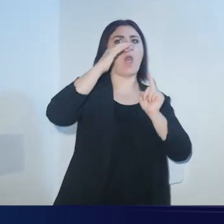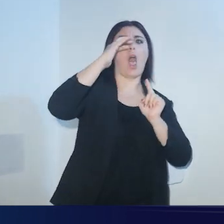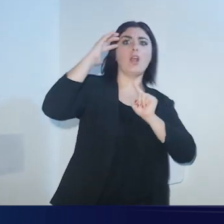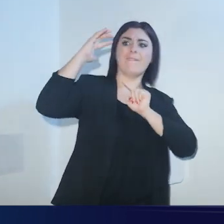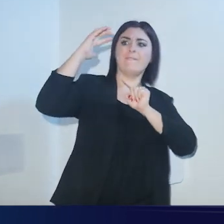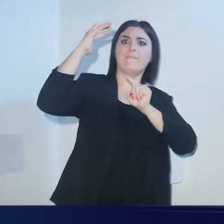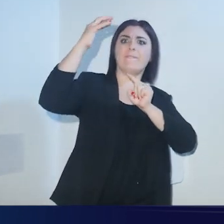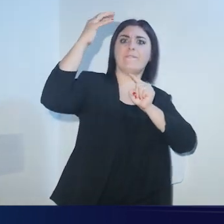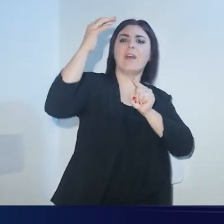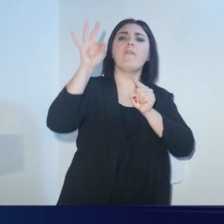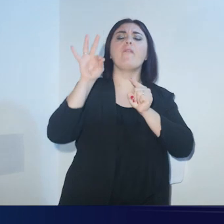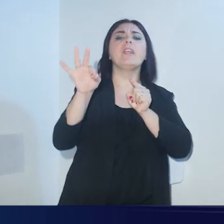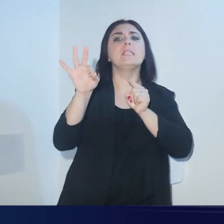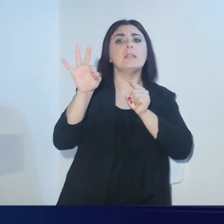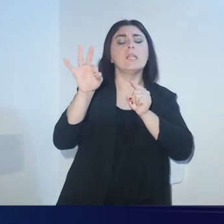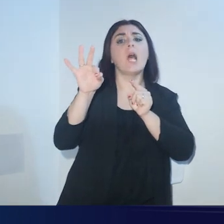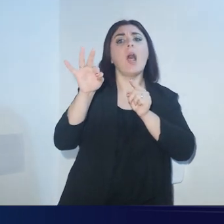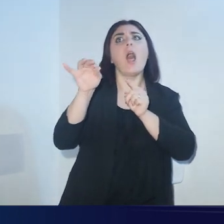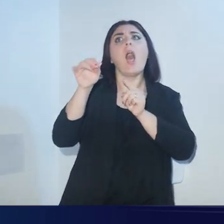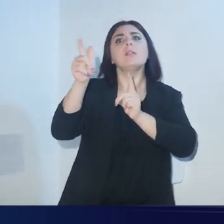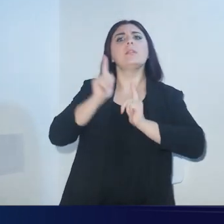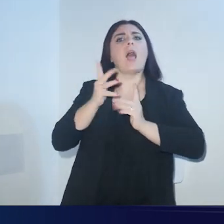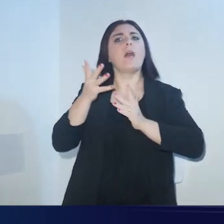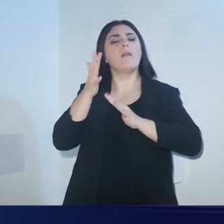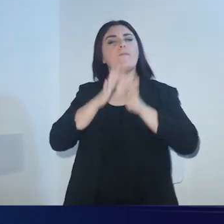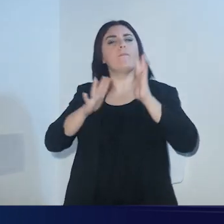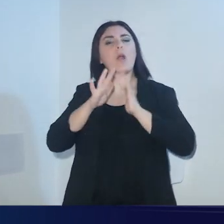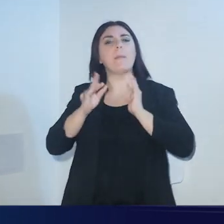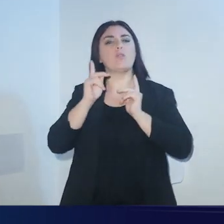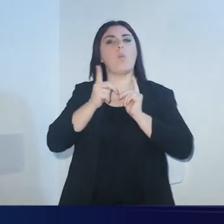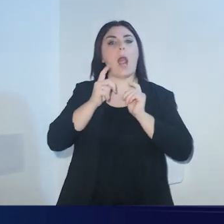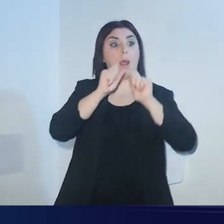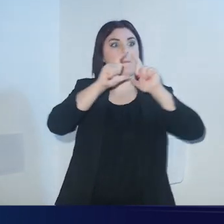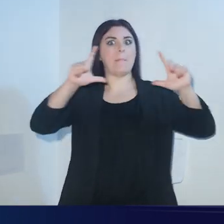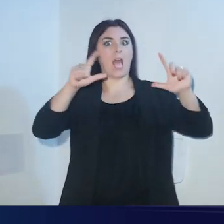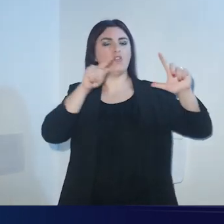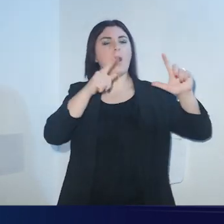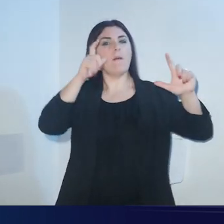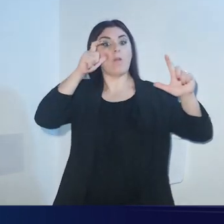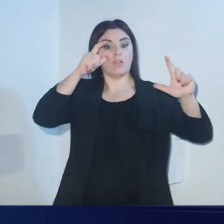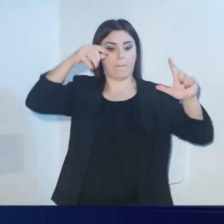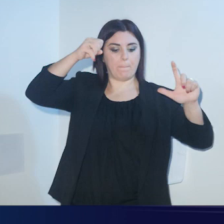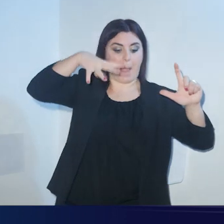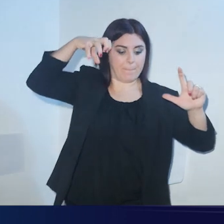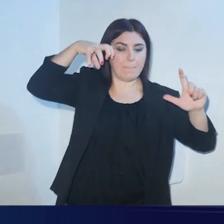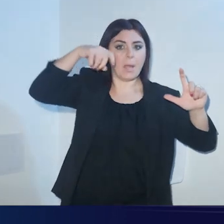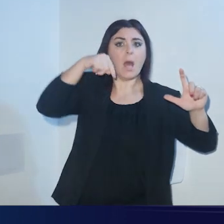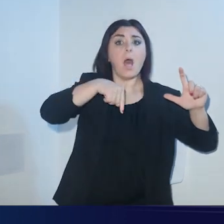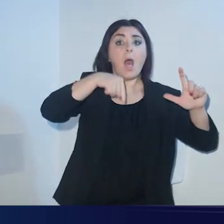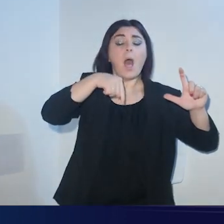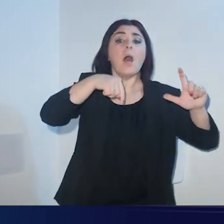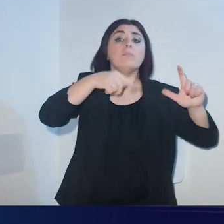orbite fisse ci forniscono delle immagini che non sono delle semplici foto dall'alto, ma sono